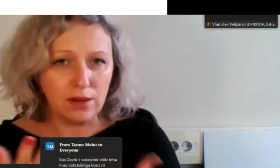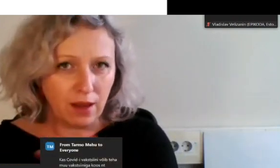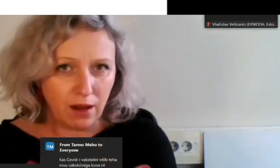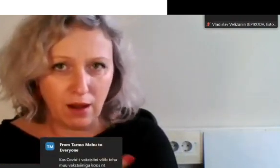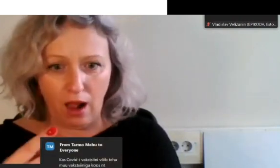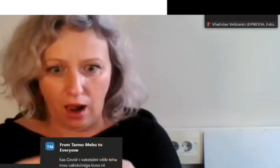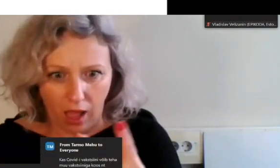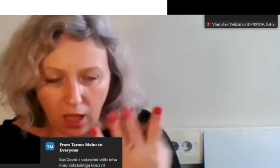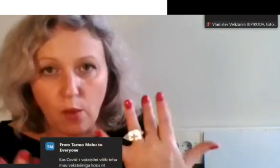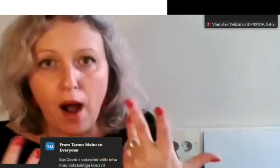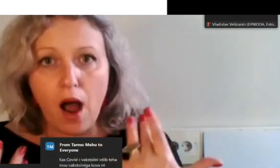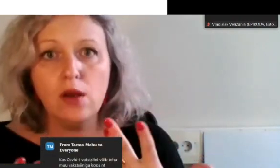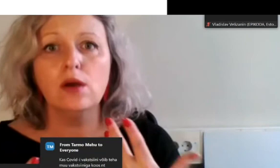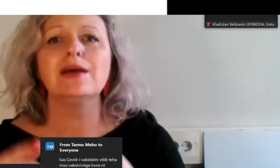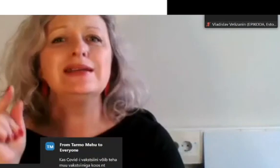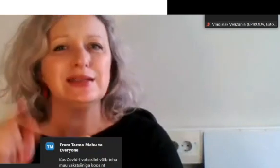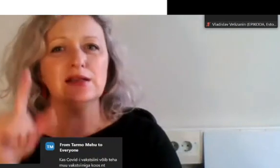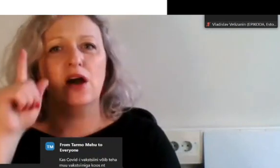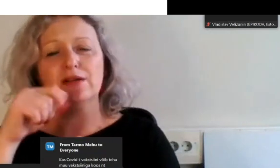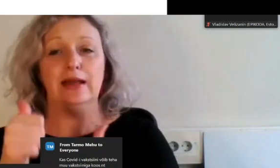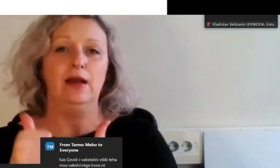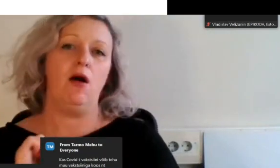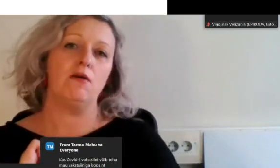kokku pannud seoses vaktsineerimise teemaga.